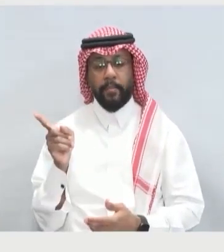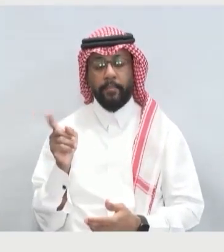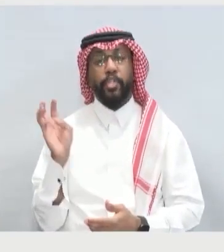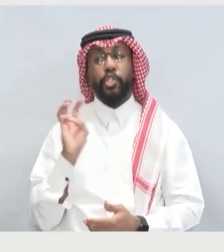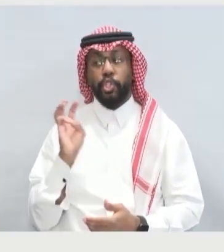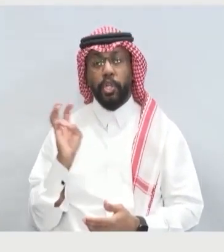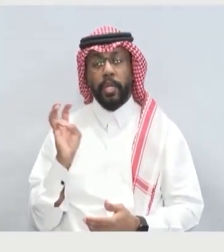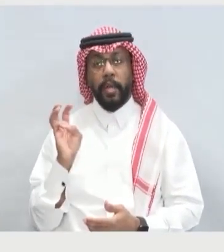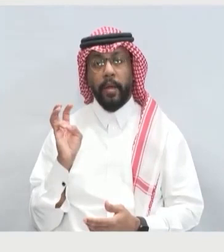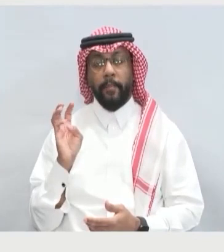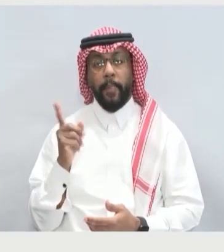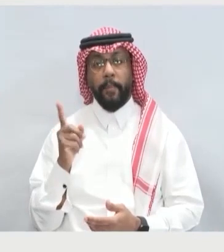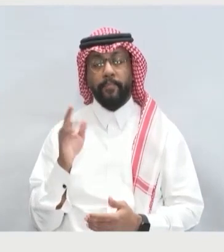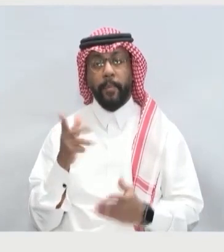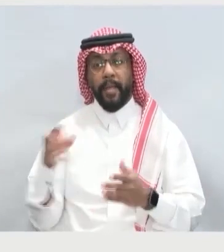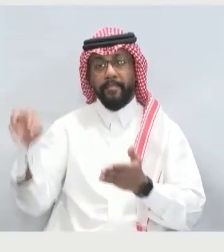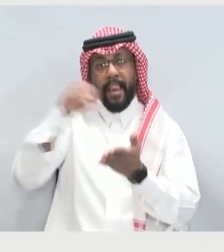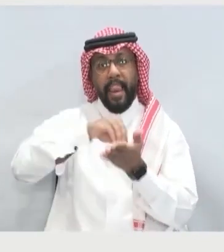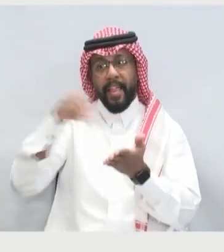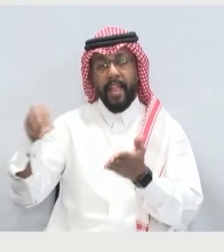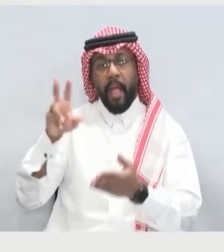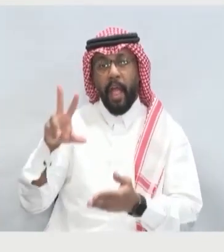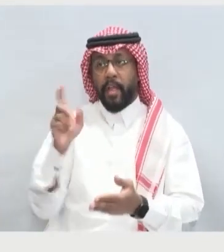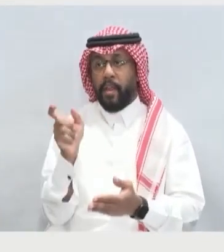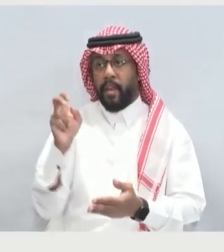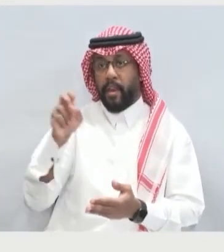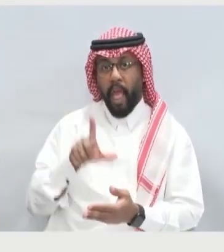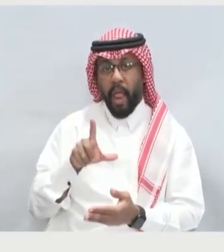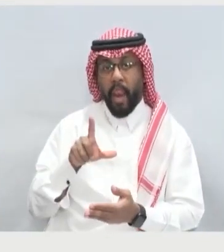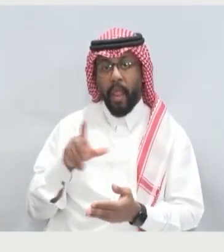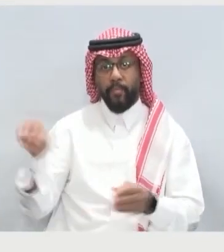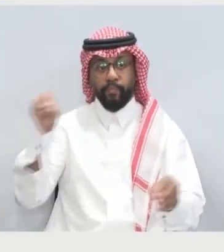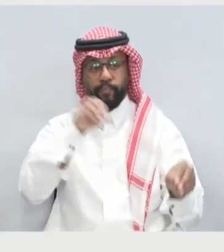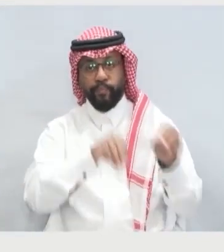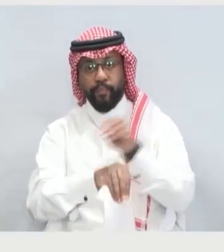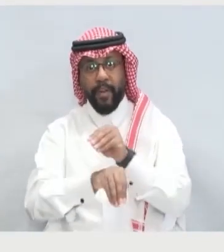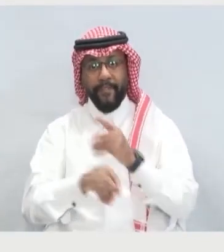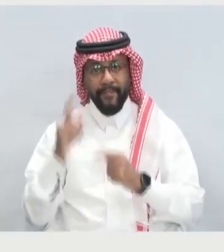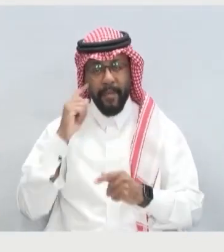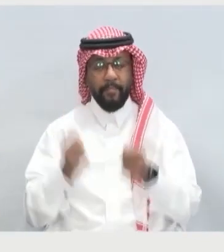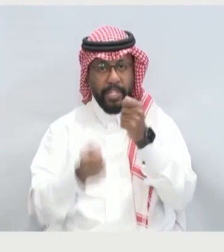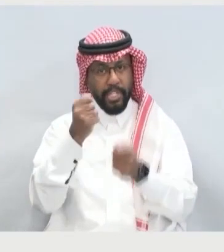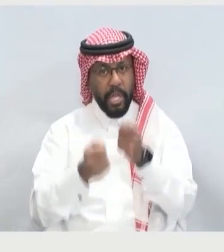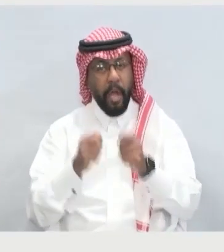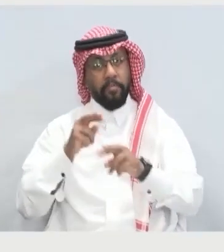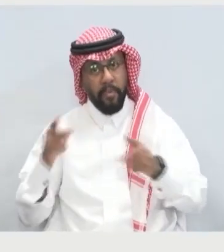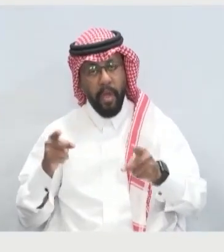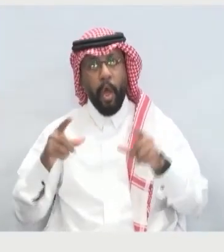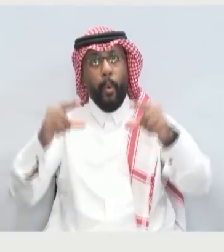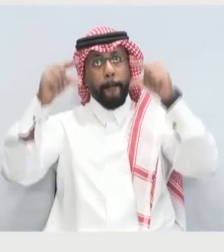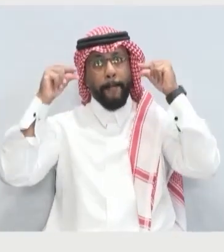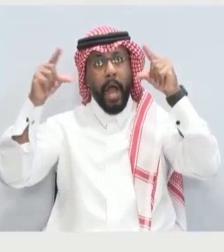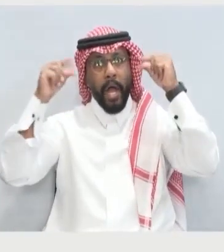شركات متعلقه في المرافق والنقل اذا جميع ممتلكاتها قد تكون اصول ثابته مثلا سياره سيارات او مركبات